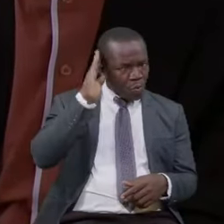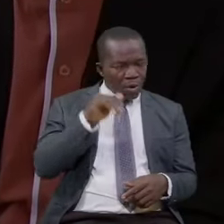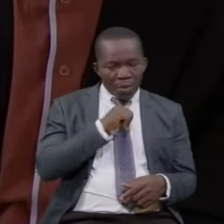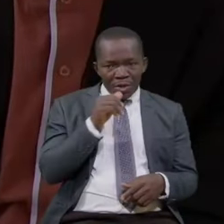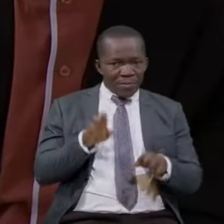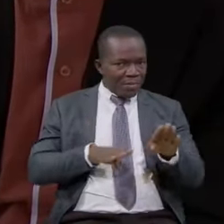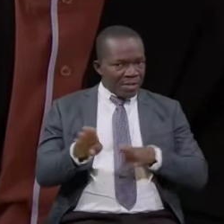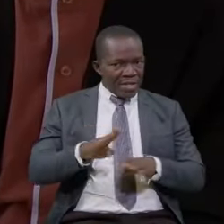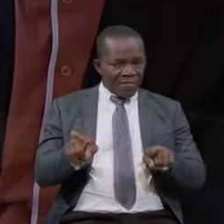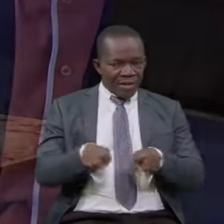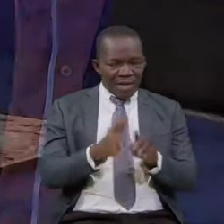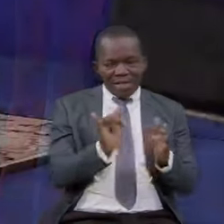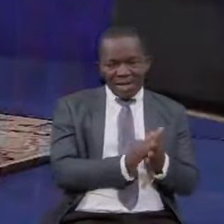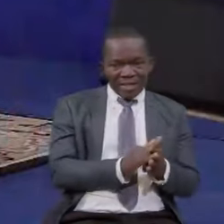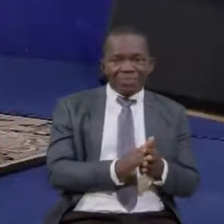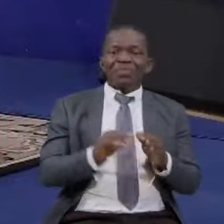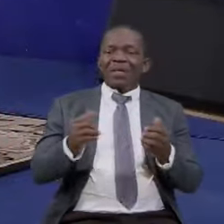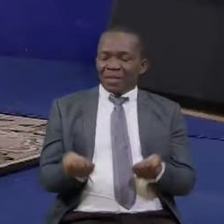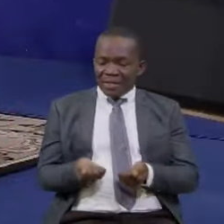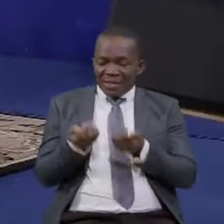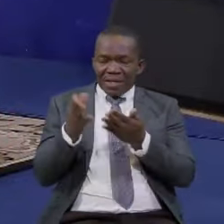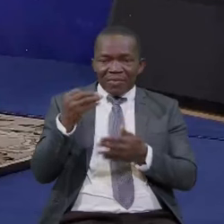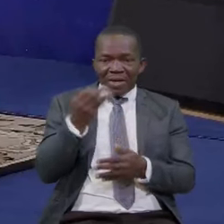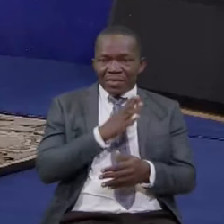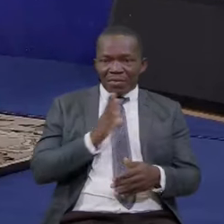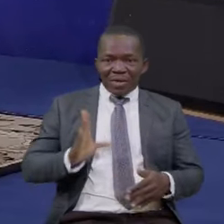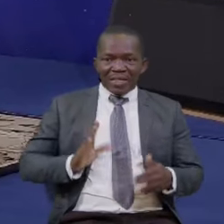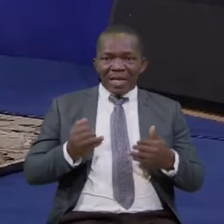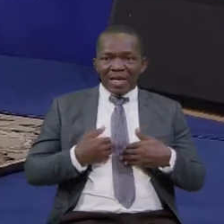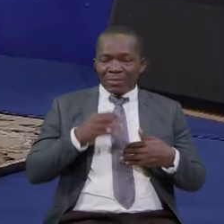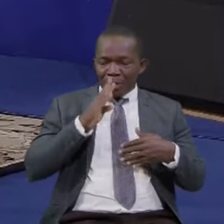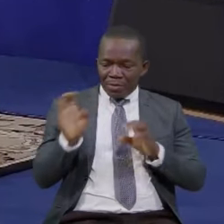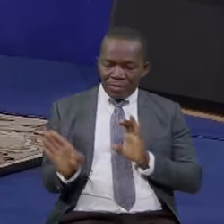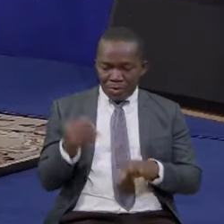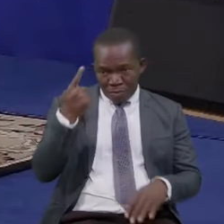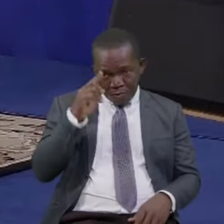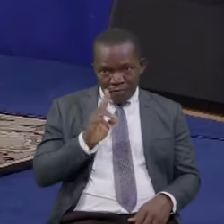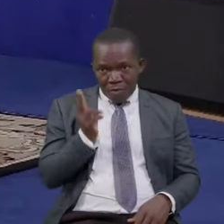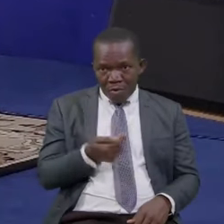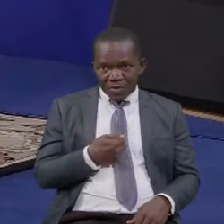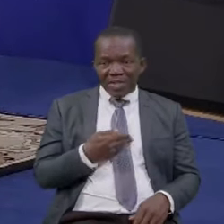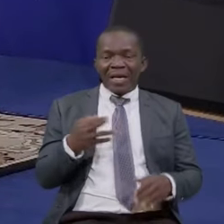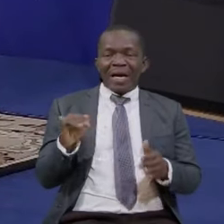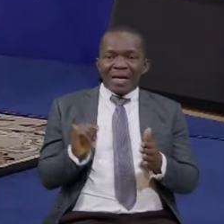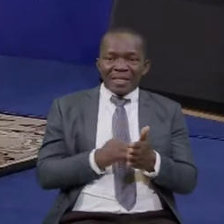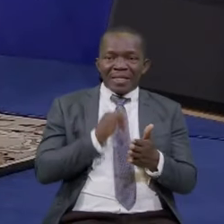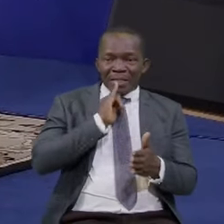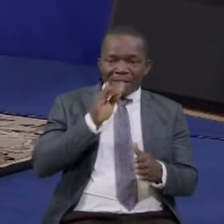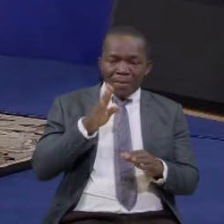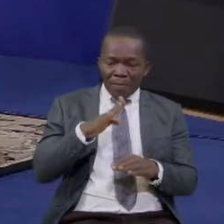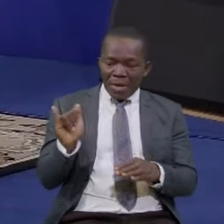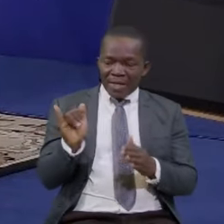Christ une fois pour toutes et cela a été accompli totalement et c'est en vertu de cela que nous sommes